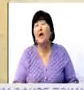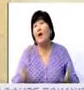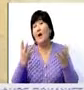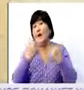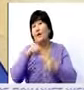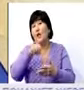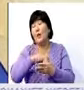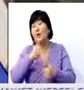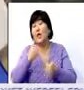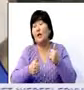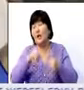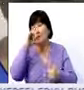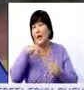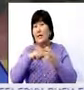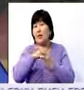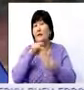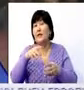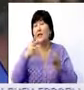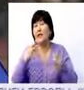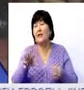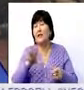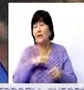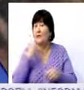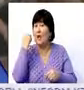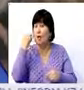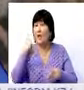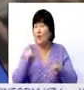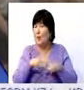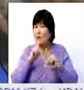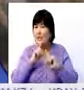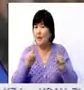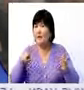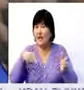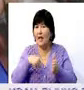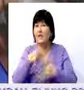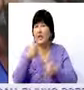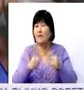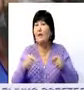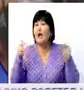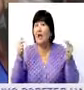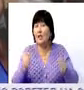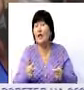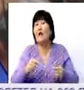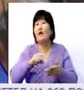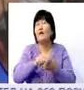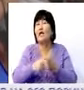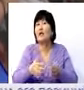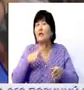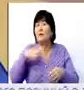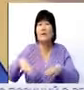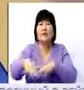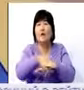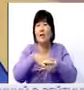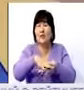Количество участников в турнире по казах-шахкрёс в этот день было, если не рекордным, то необычным для городских соревнований уж точно. В зале яблоку было